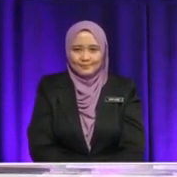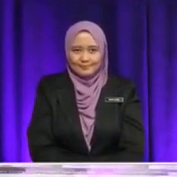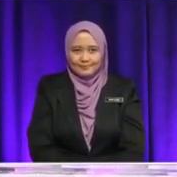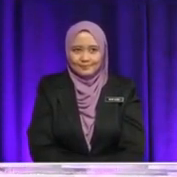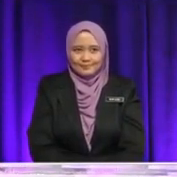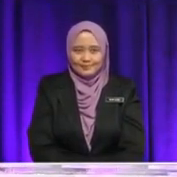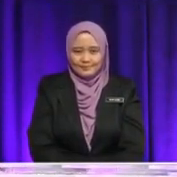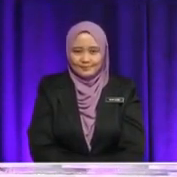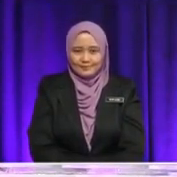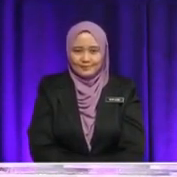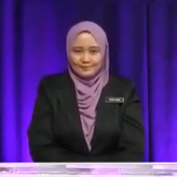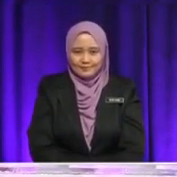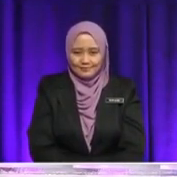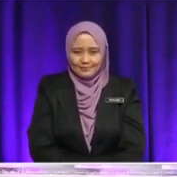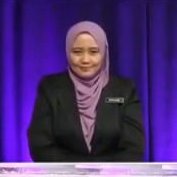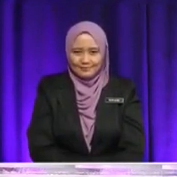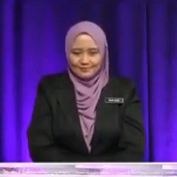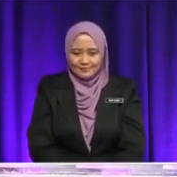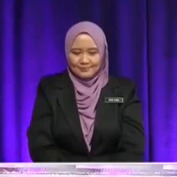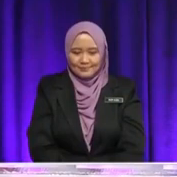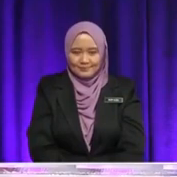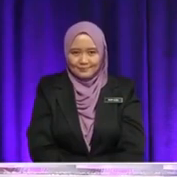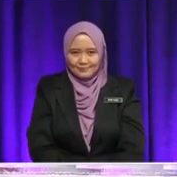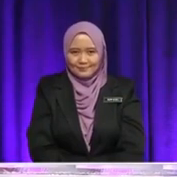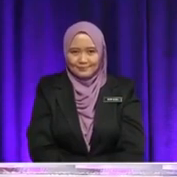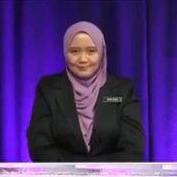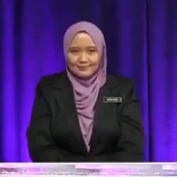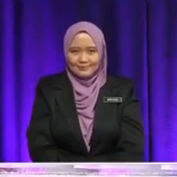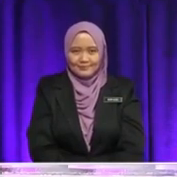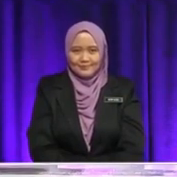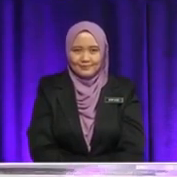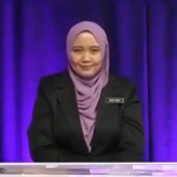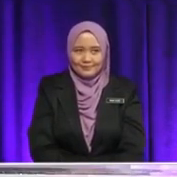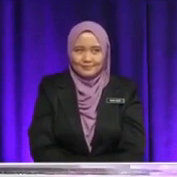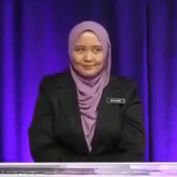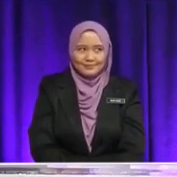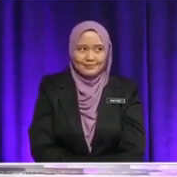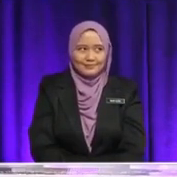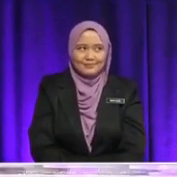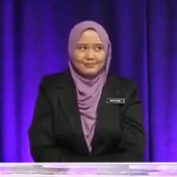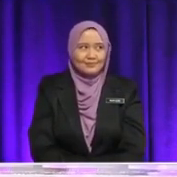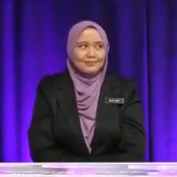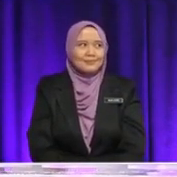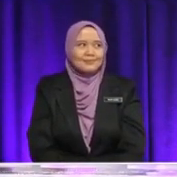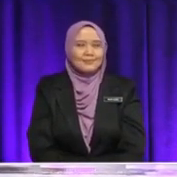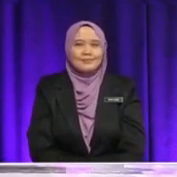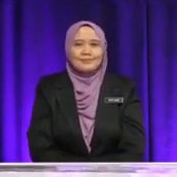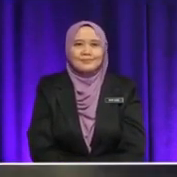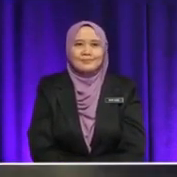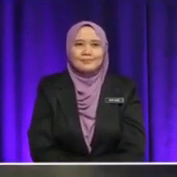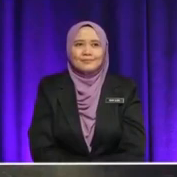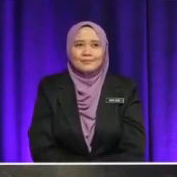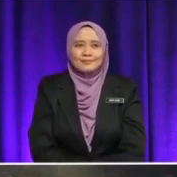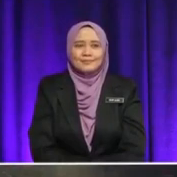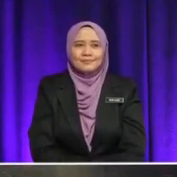rt22 bintang-bintang oke dua bintang Fauzi nasyita Dina bersyair rupiah di pun berpantun juwe ya